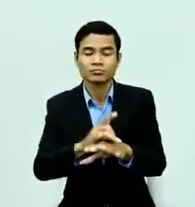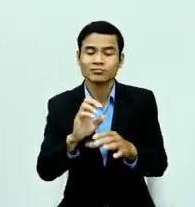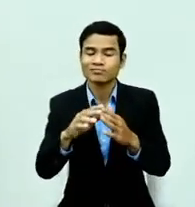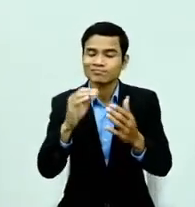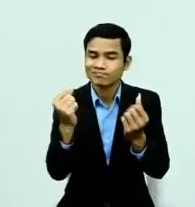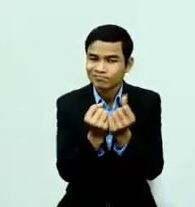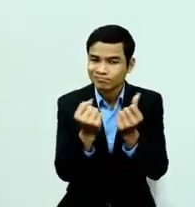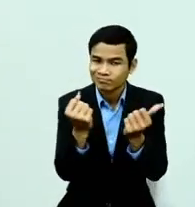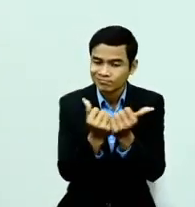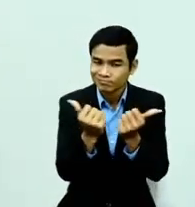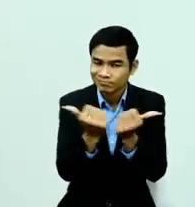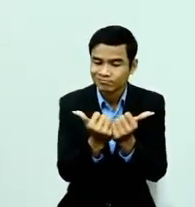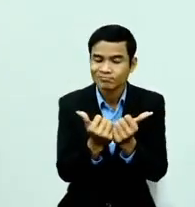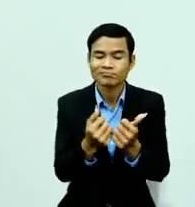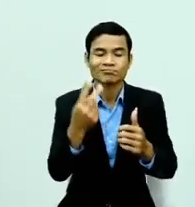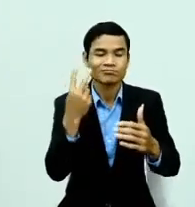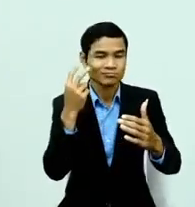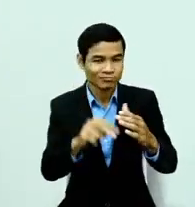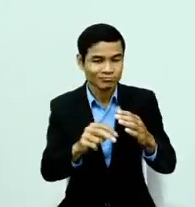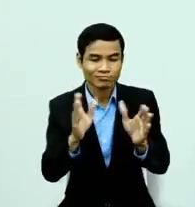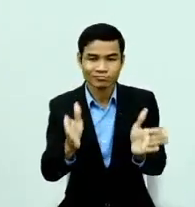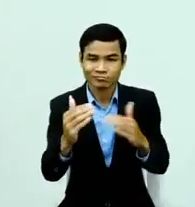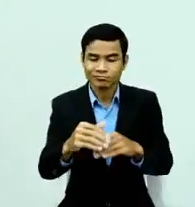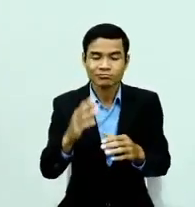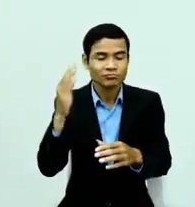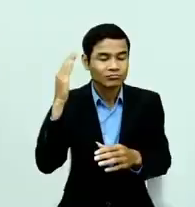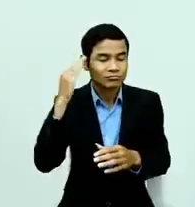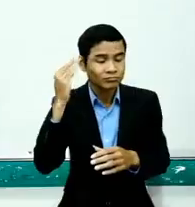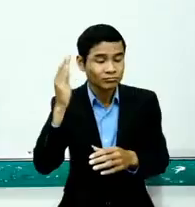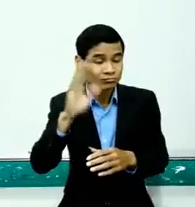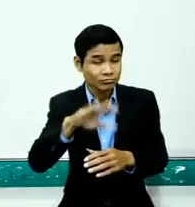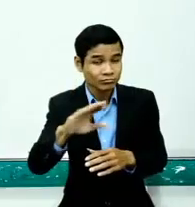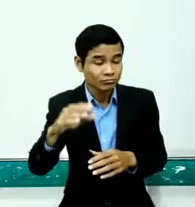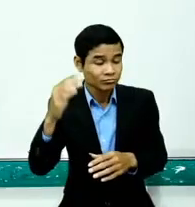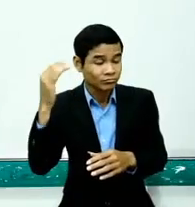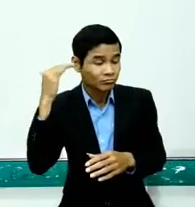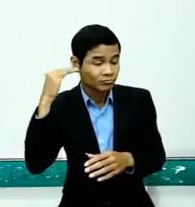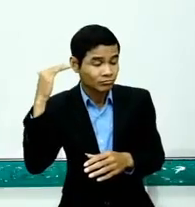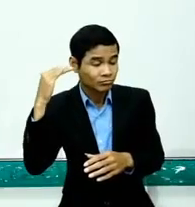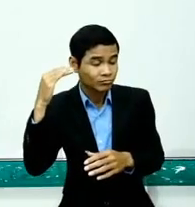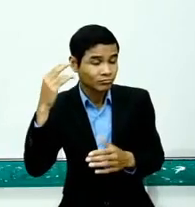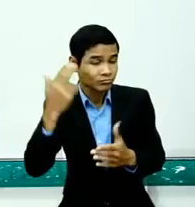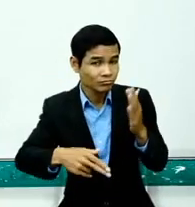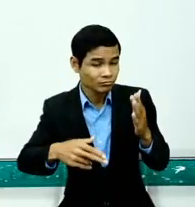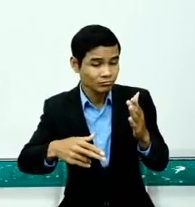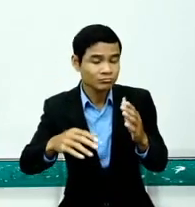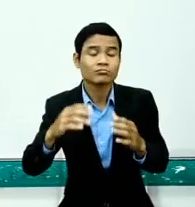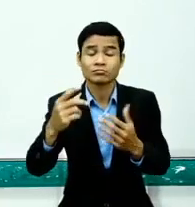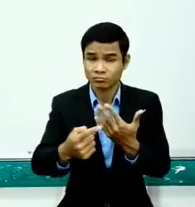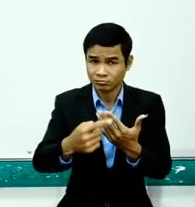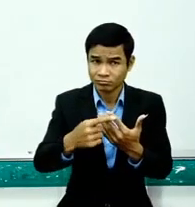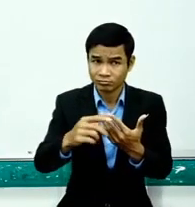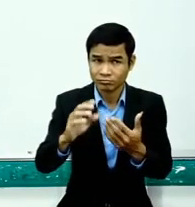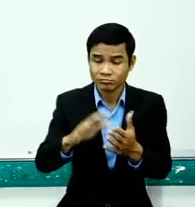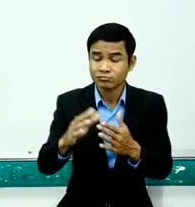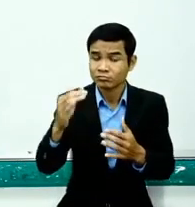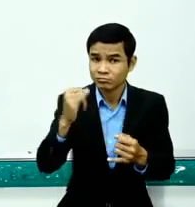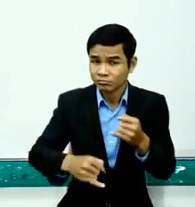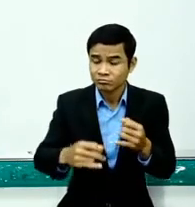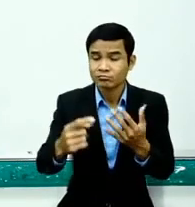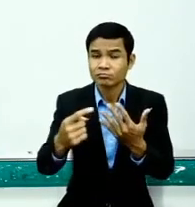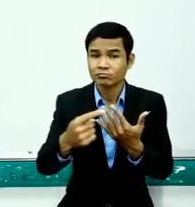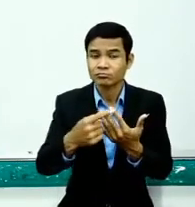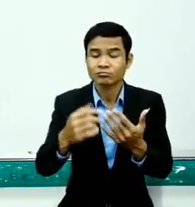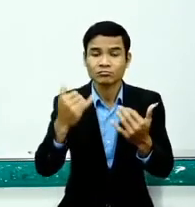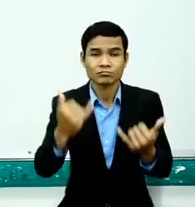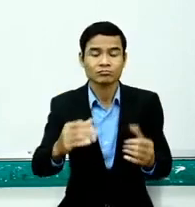បស់អ្នកគ្រូអំបាញ់មិញកូនកូនលឺសូរអីគេកូនចាលឺសូរអស់ណាលឺសូរចង់អស់ឥឡូវនេះអ្នកគ្